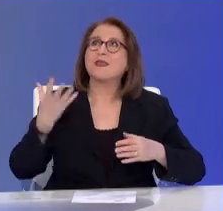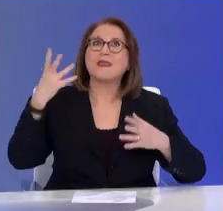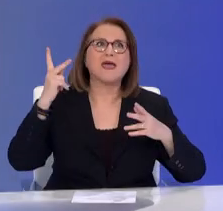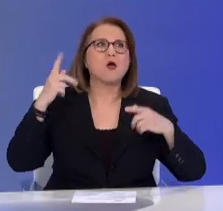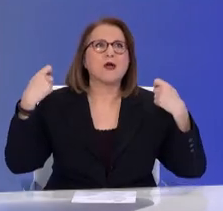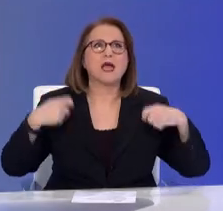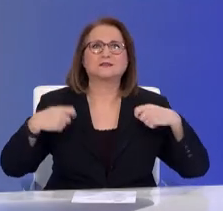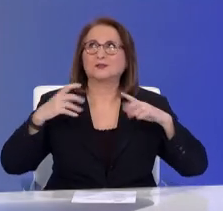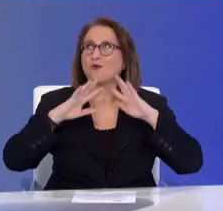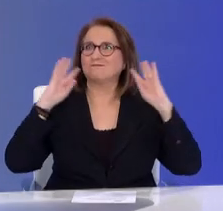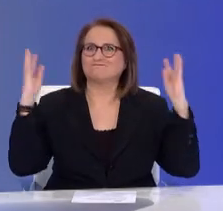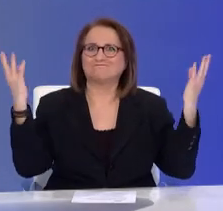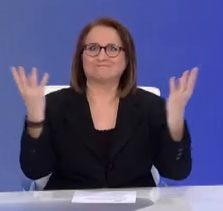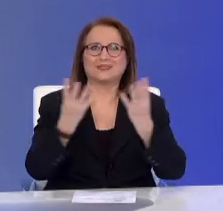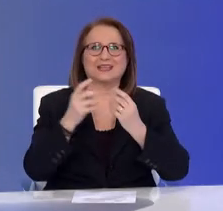κτίριο που